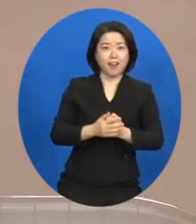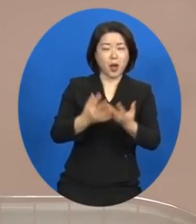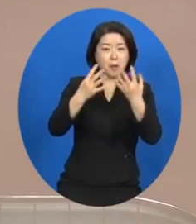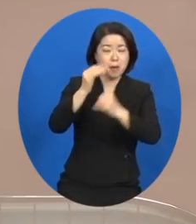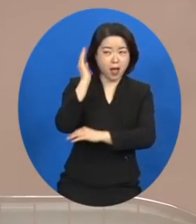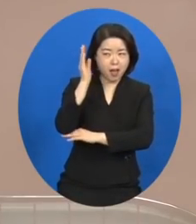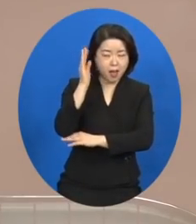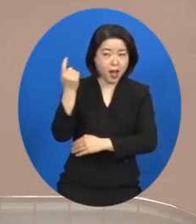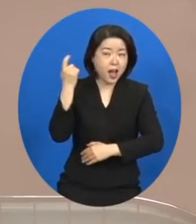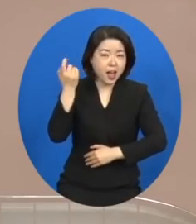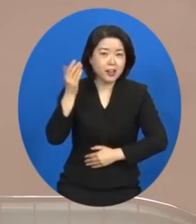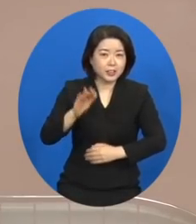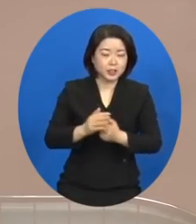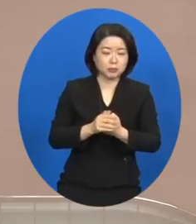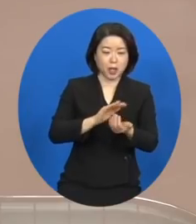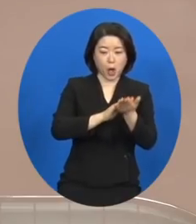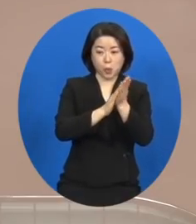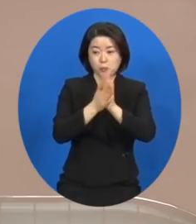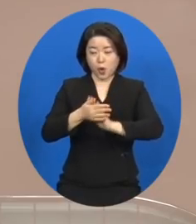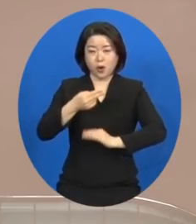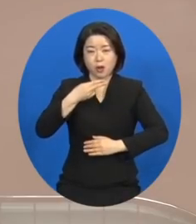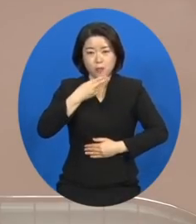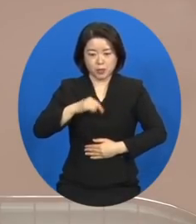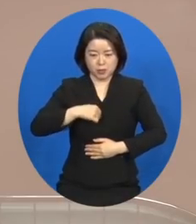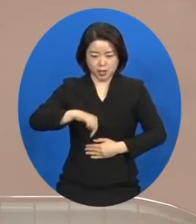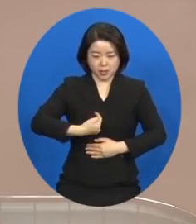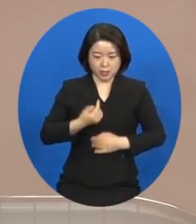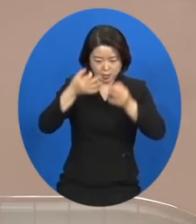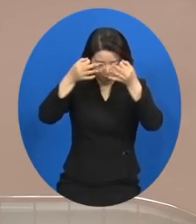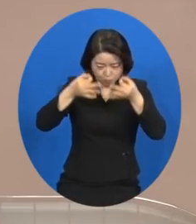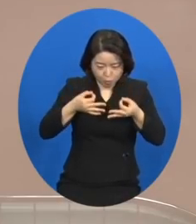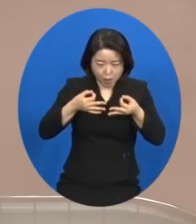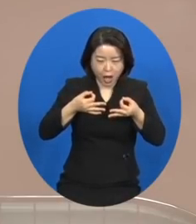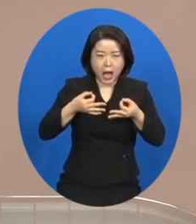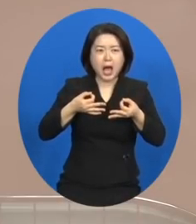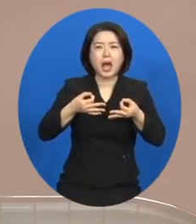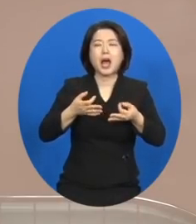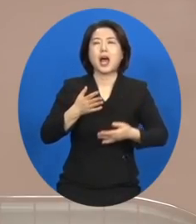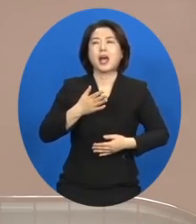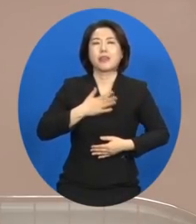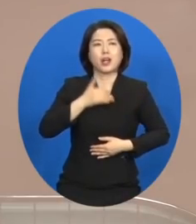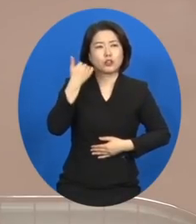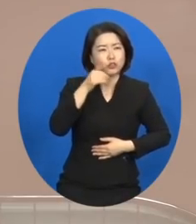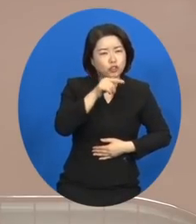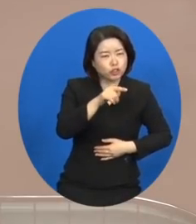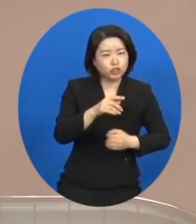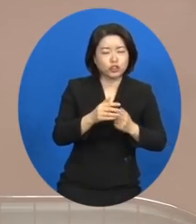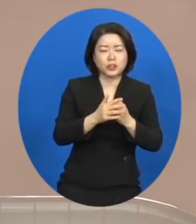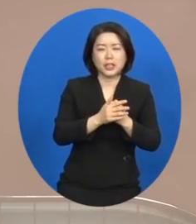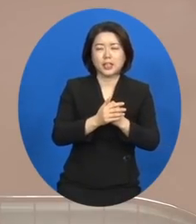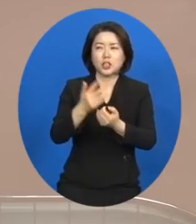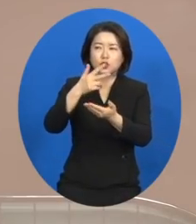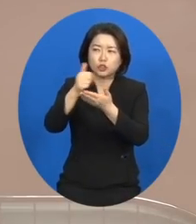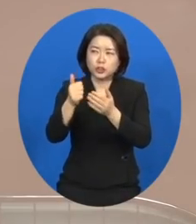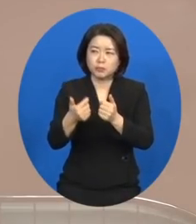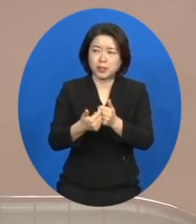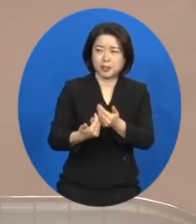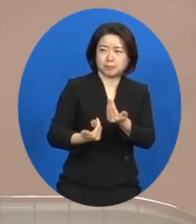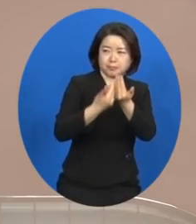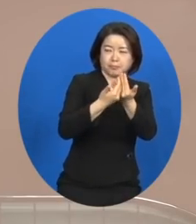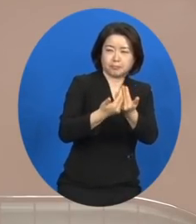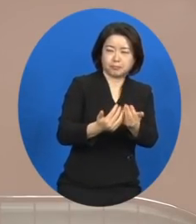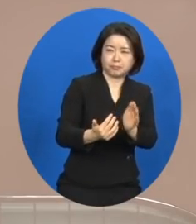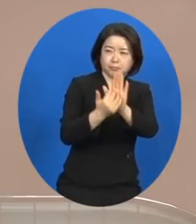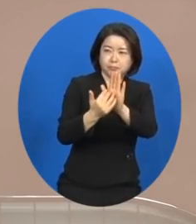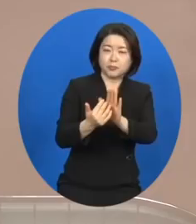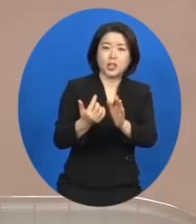듣지만 변화되지 않는 제 모습을 보면서 나도 누군가에게 또한 주님께 저항한 것이구나, 막 그런 얘기를